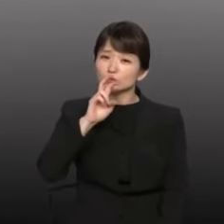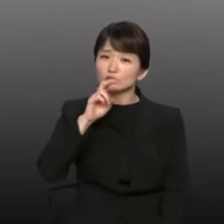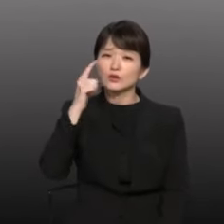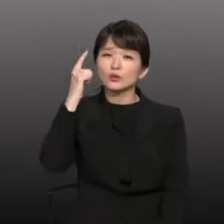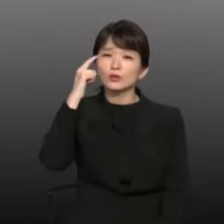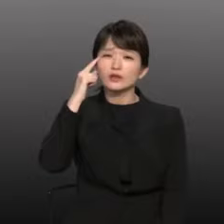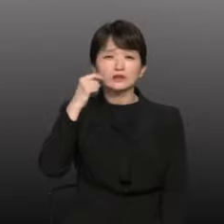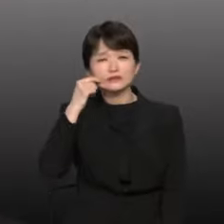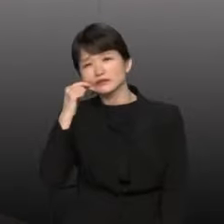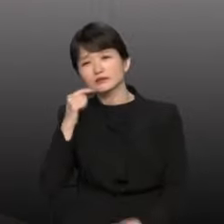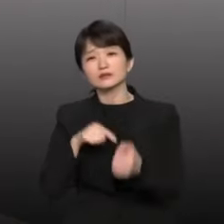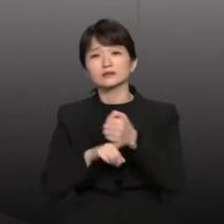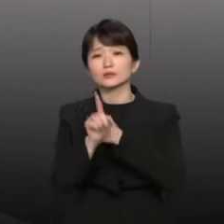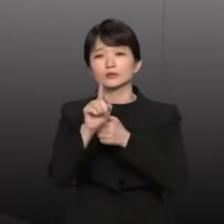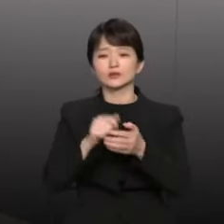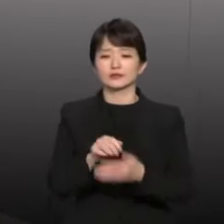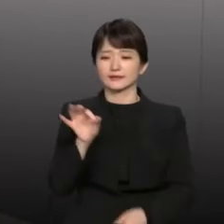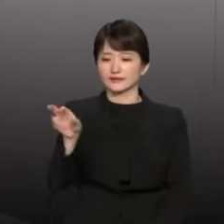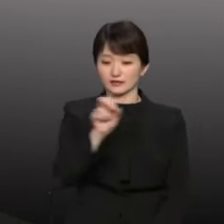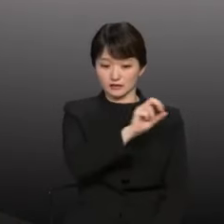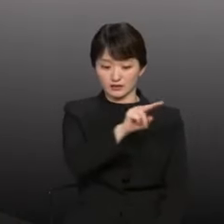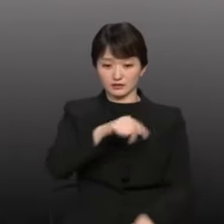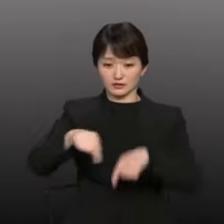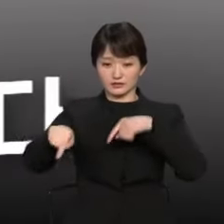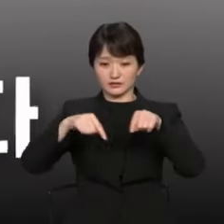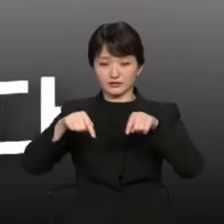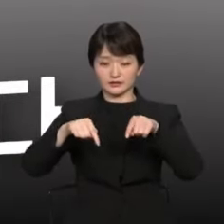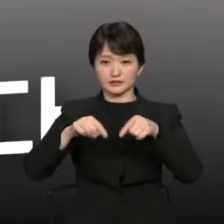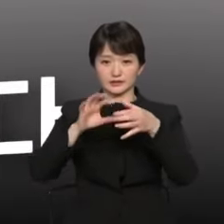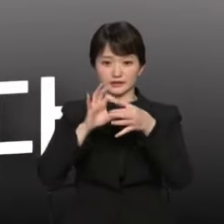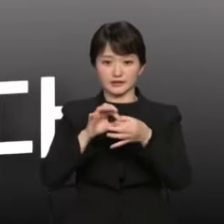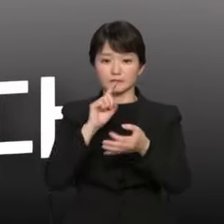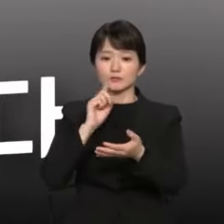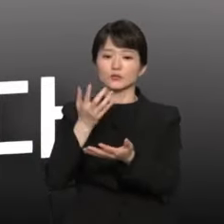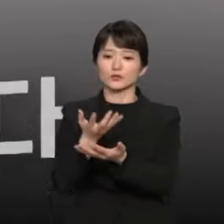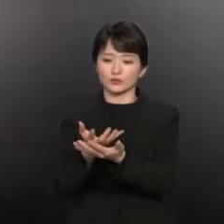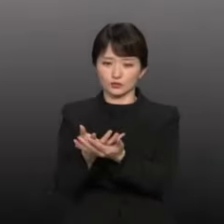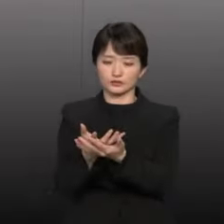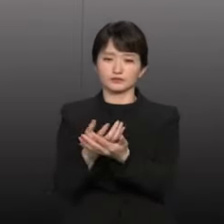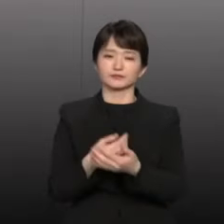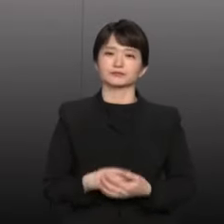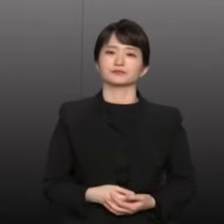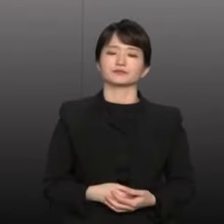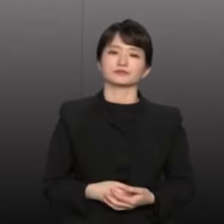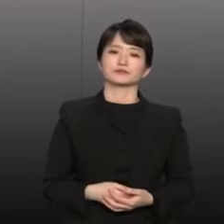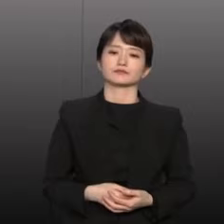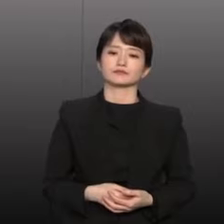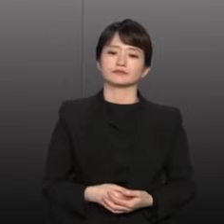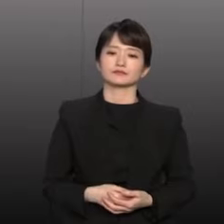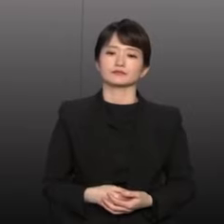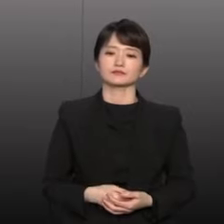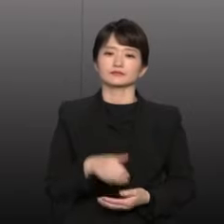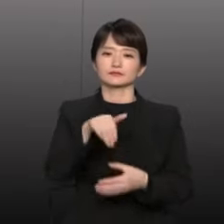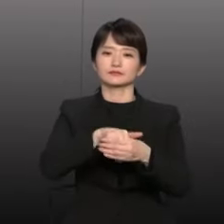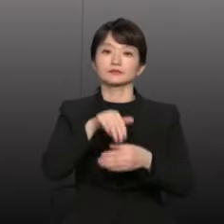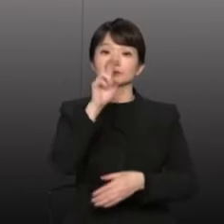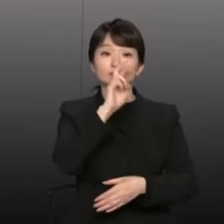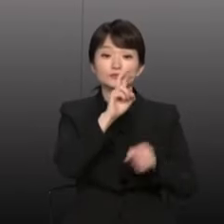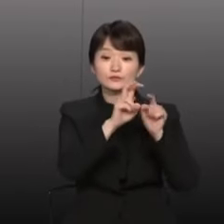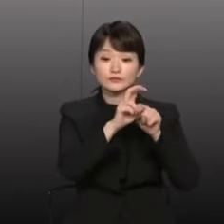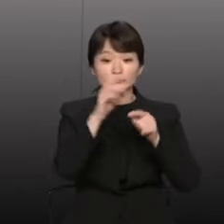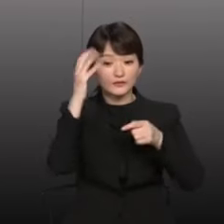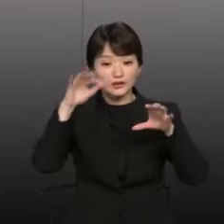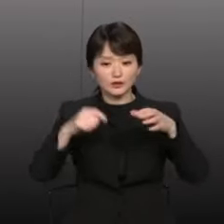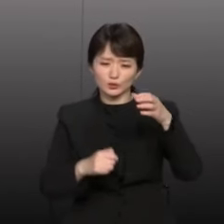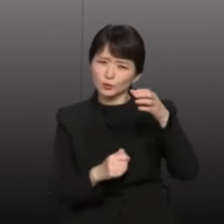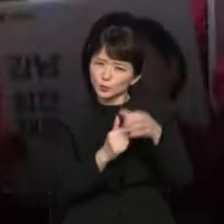인기 있는 걸까요? 여야 정치 참견 보고서 백브리퍼 최준혁입니다. 선거 로고송은 우리나라 특유의